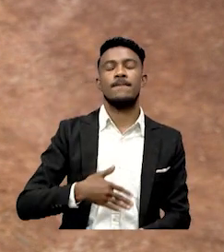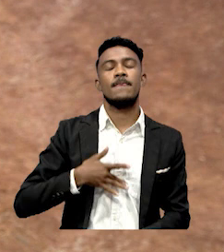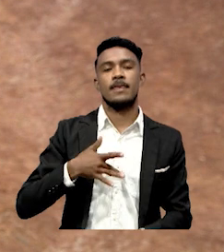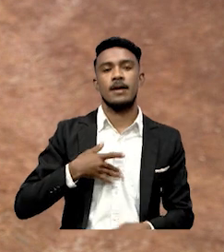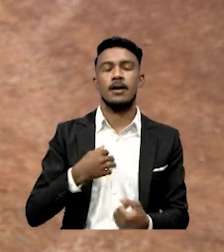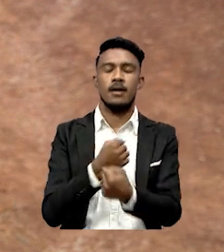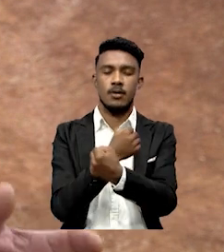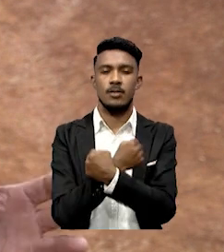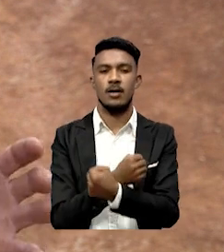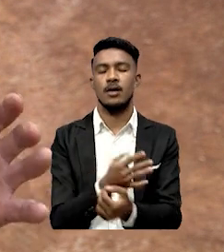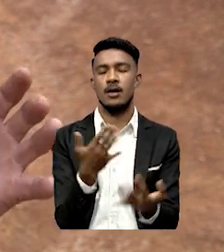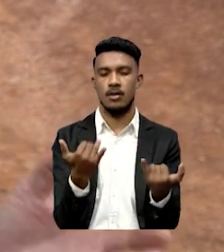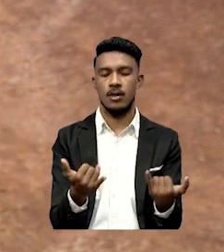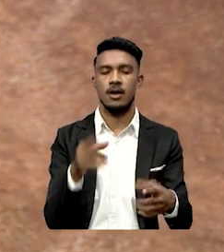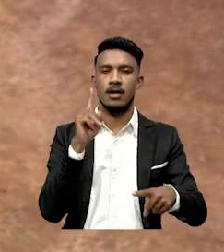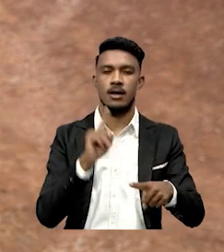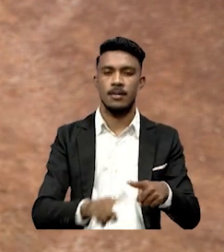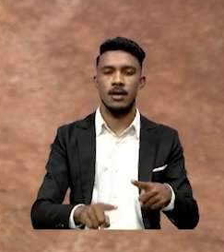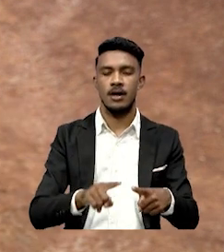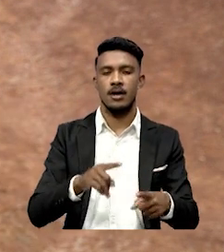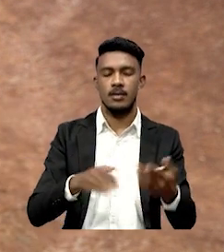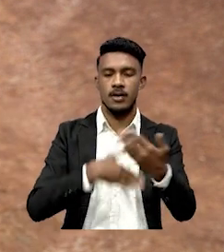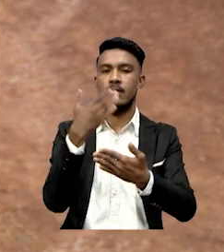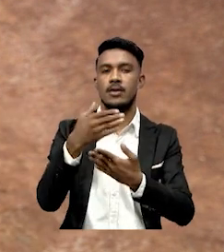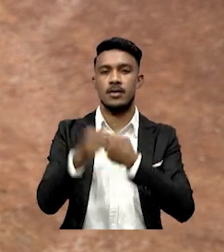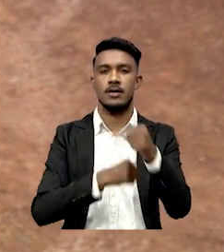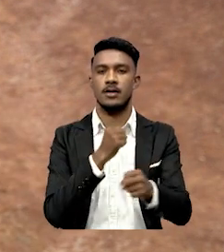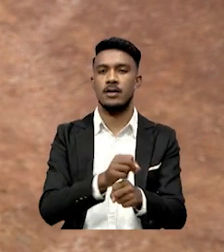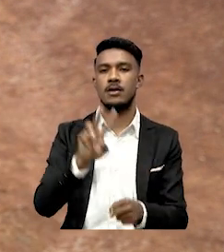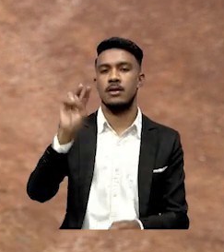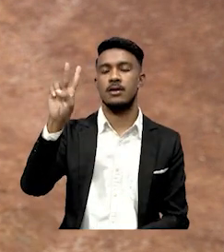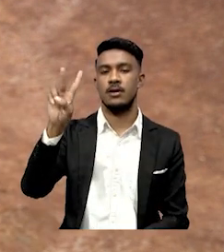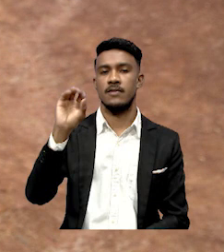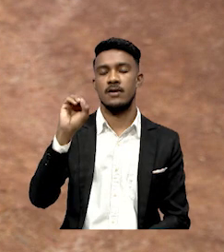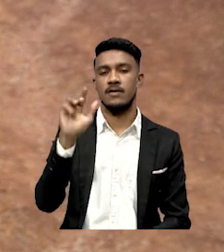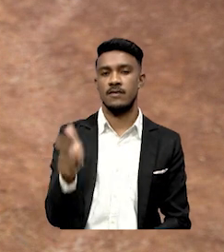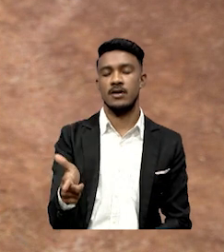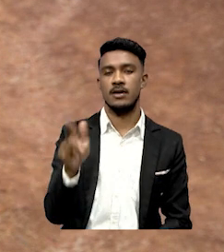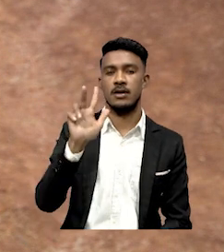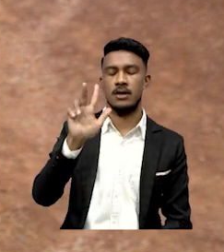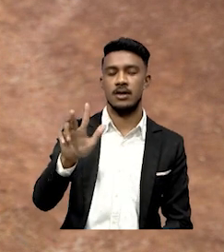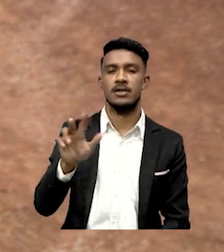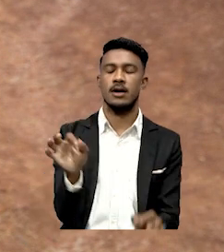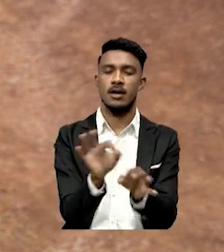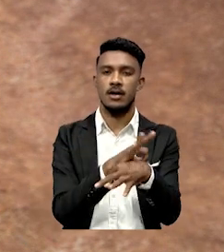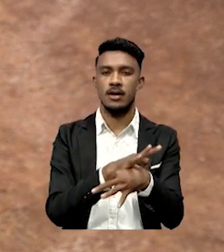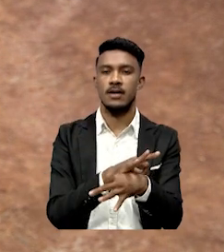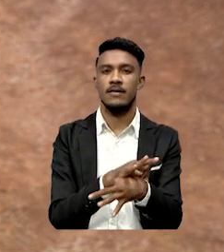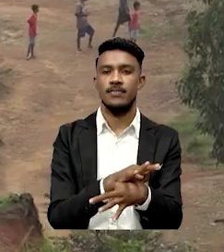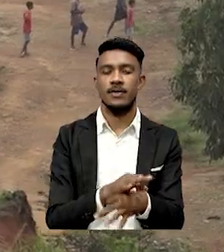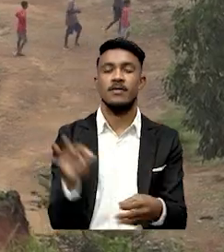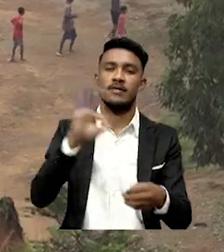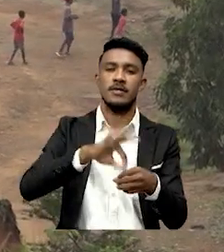la bela, ba ohin 2023 bela hari ane tiga dana. Kita halu hau ni pula vota vota orsir ni mal